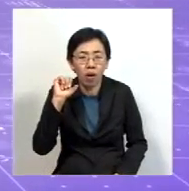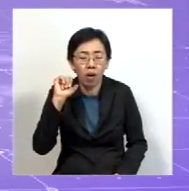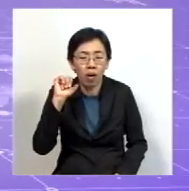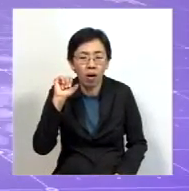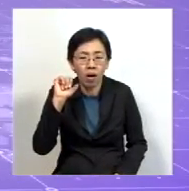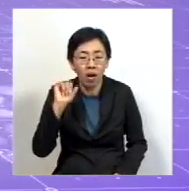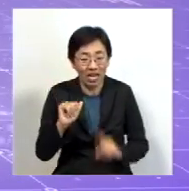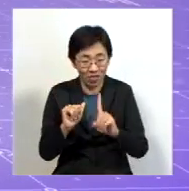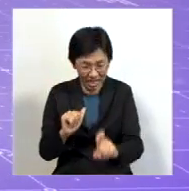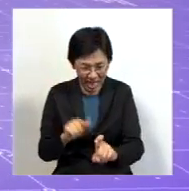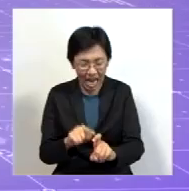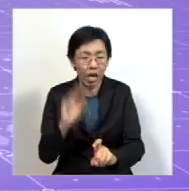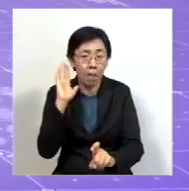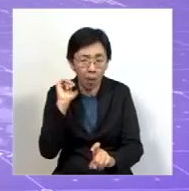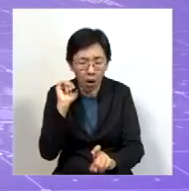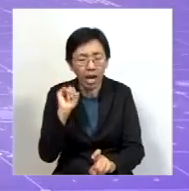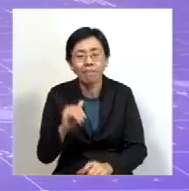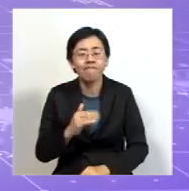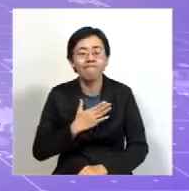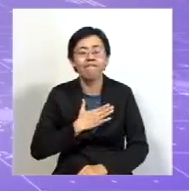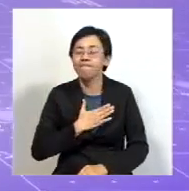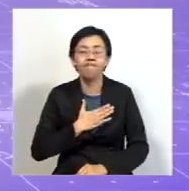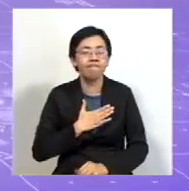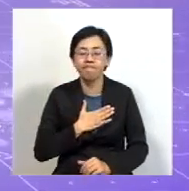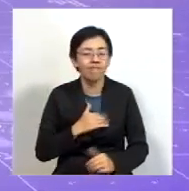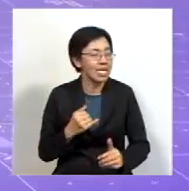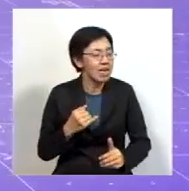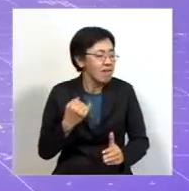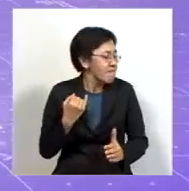ก็ยืนยันนะคะว่าไม่อโหสิกรรมให้กับผู้ต้องหาค่ะ